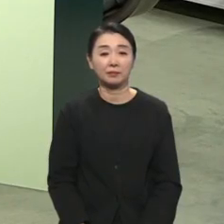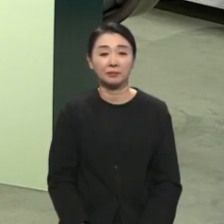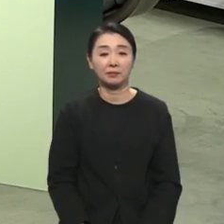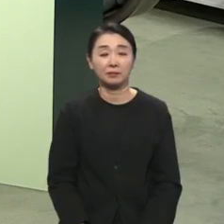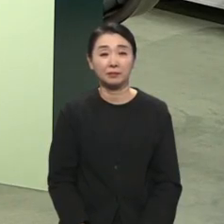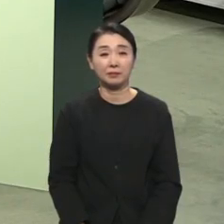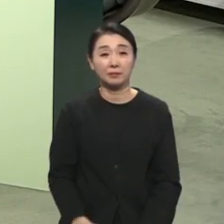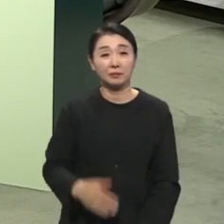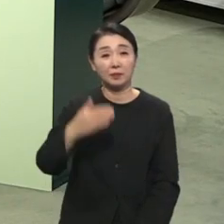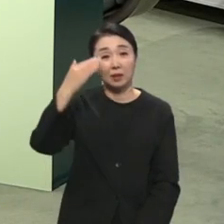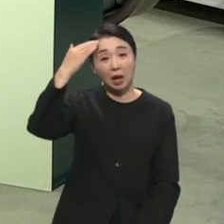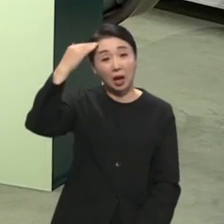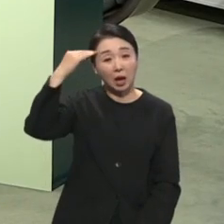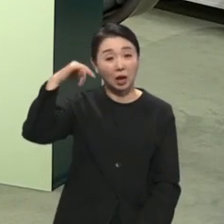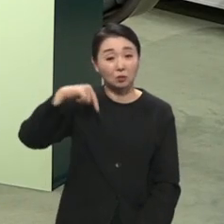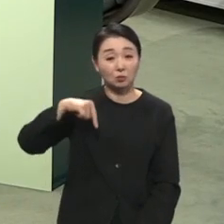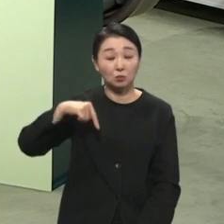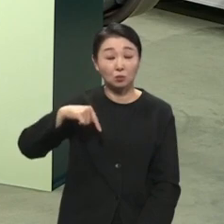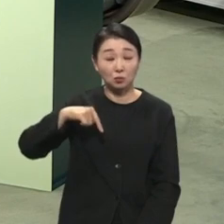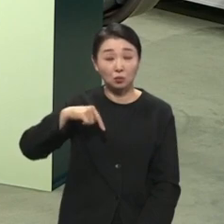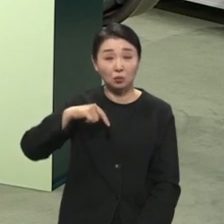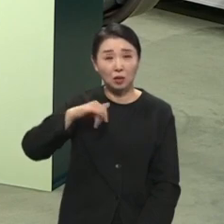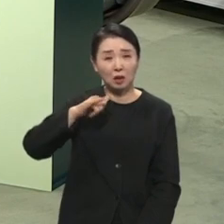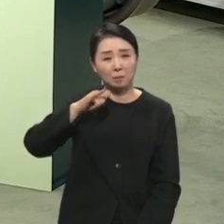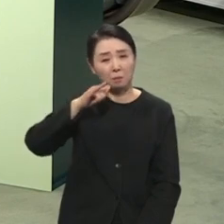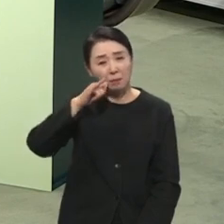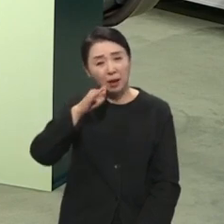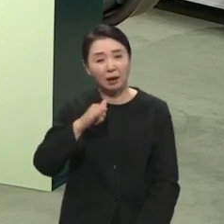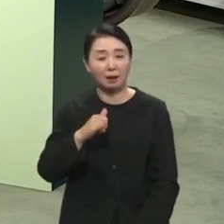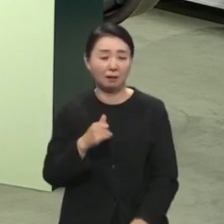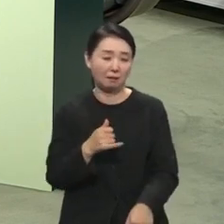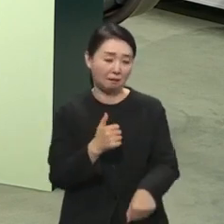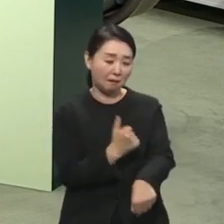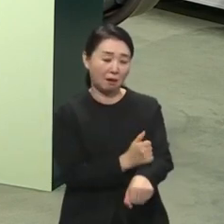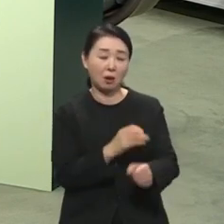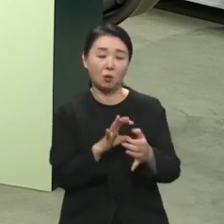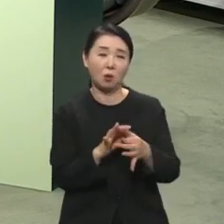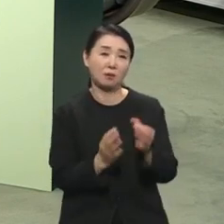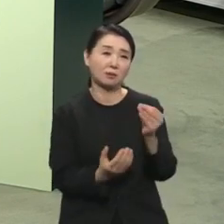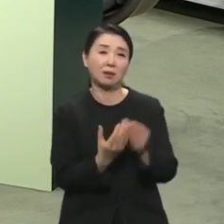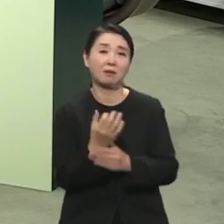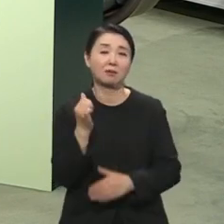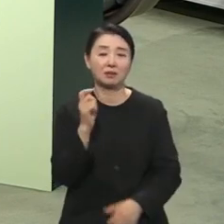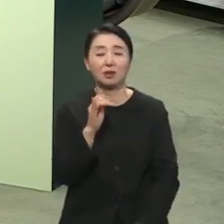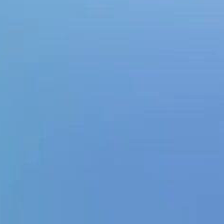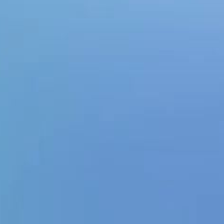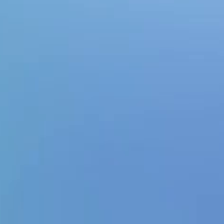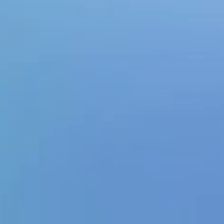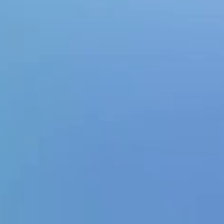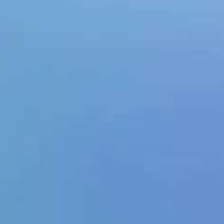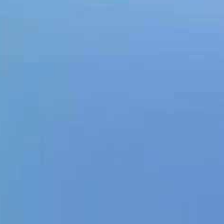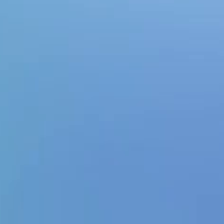우리나라 이런 마약 관련 사건들이 최근에 너무 자주 벌어져서 좀 안타깝기도 하고